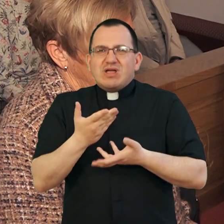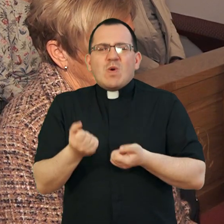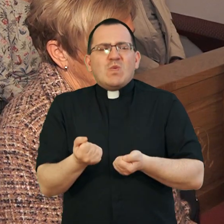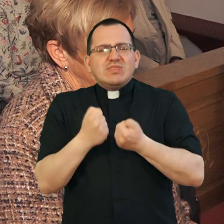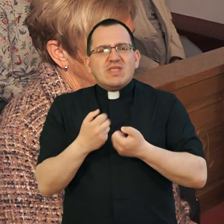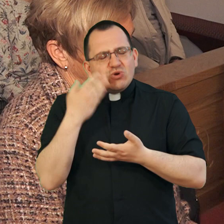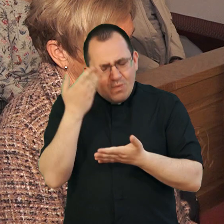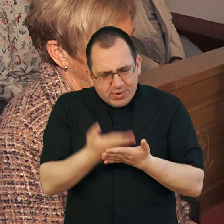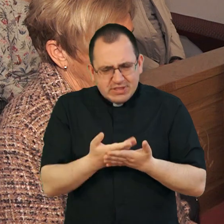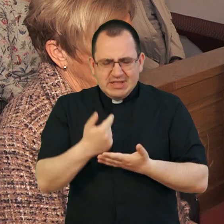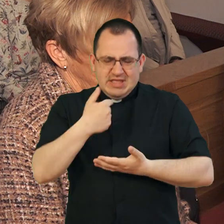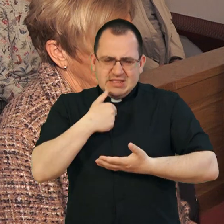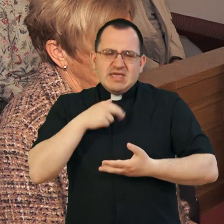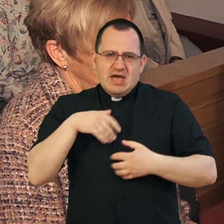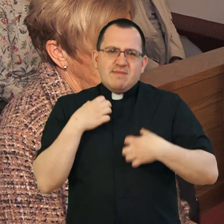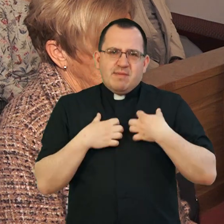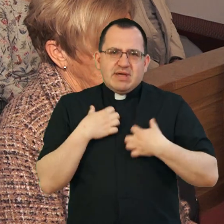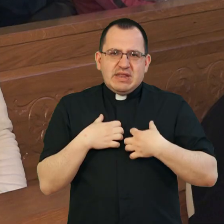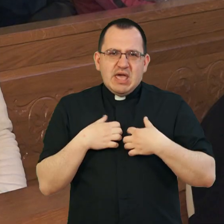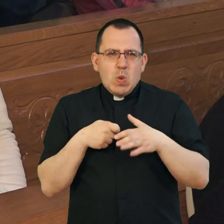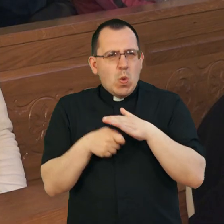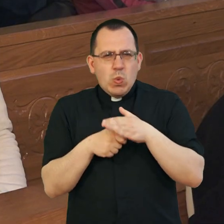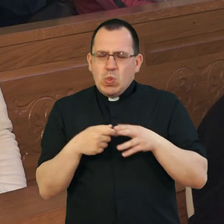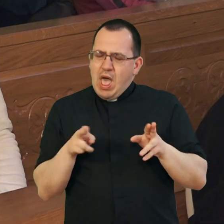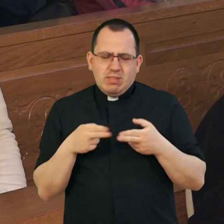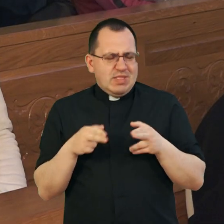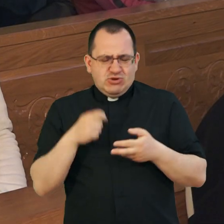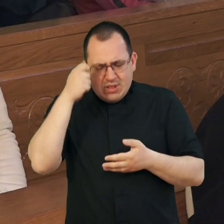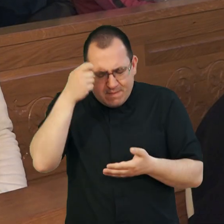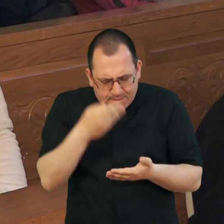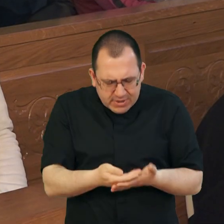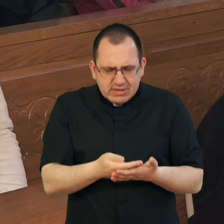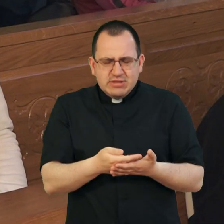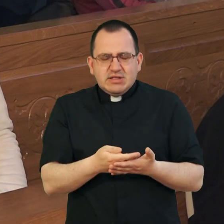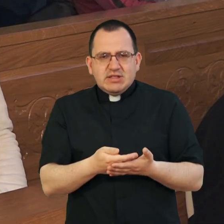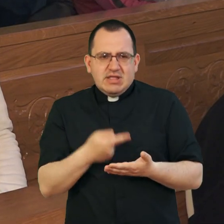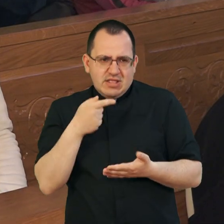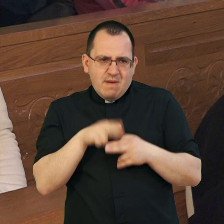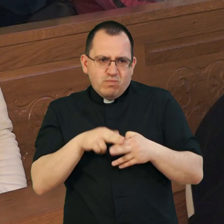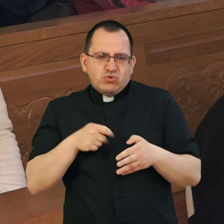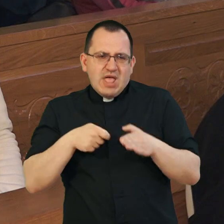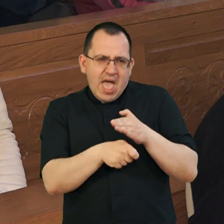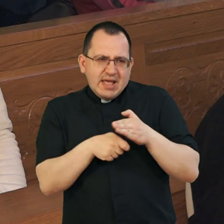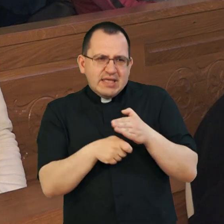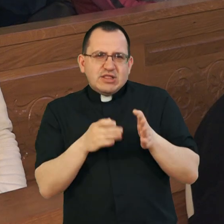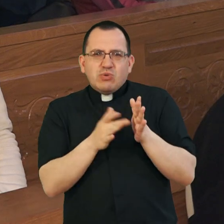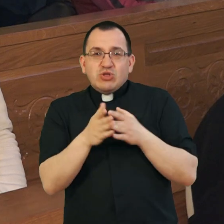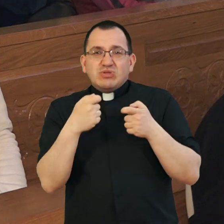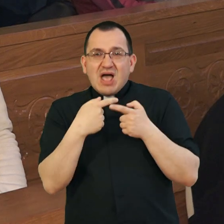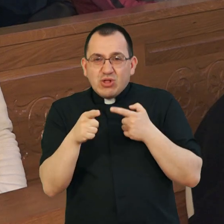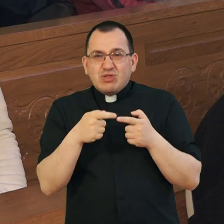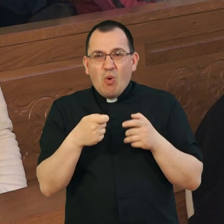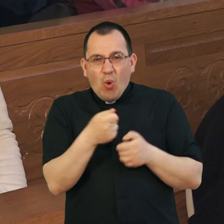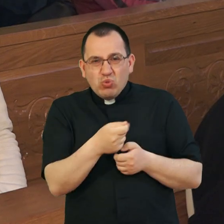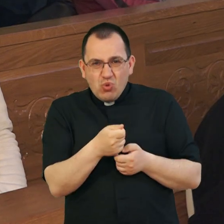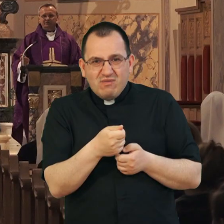grijeh. Juda sam sebi ne želi priznati da je spreman Isusa izdati za novac. Uporan i trajni grijeh dovodi